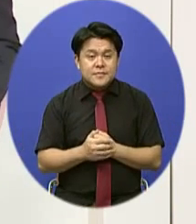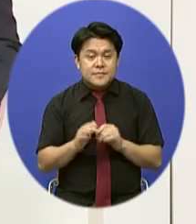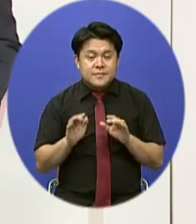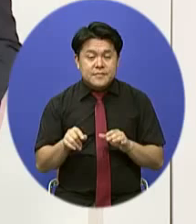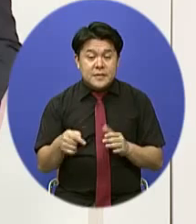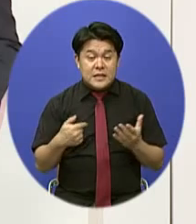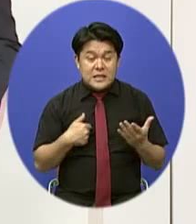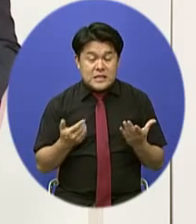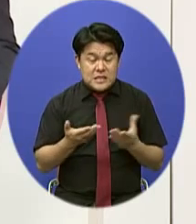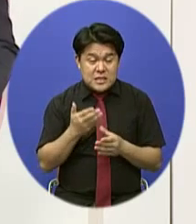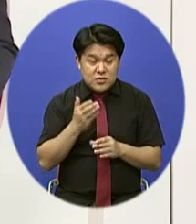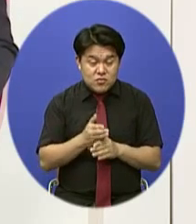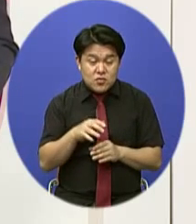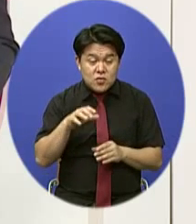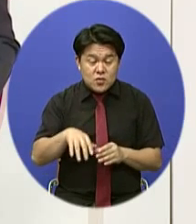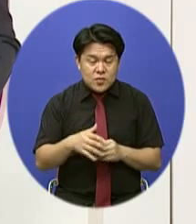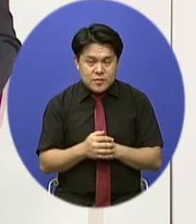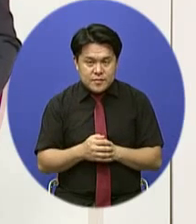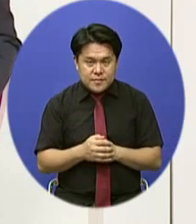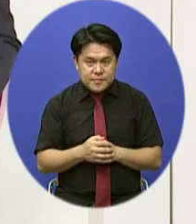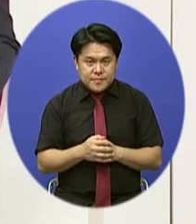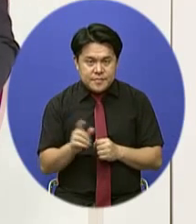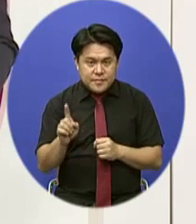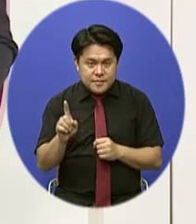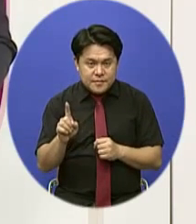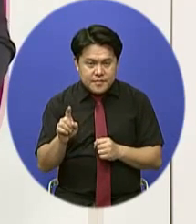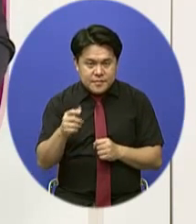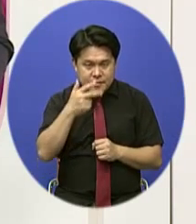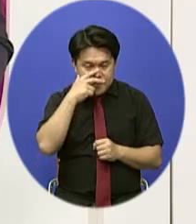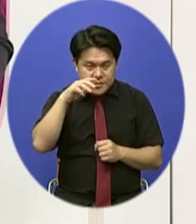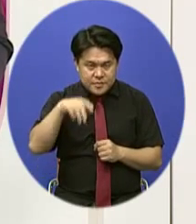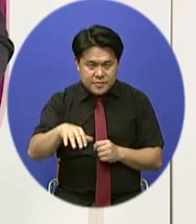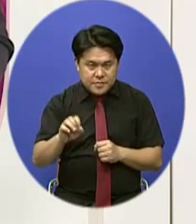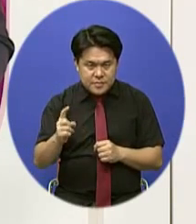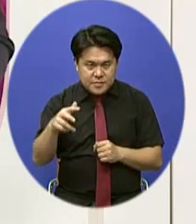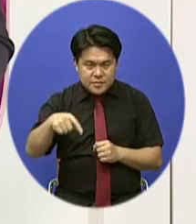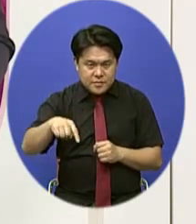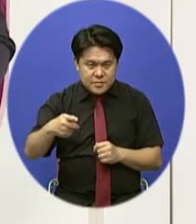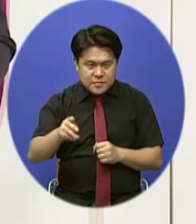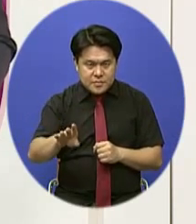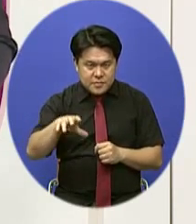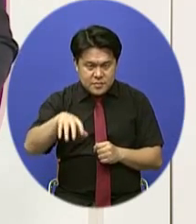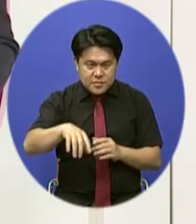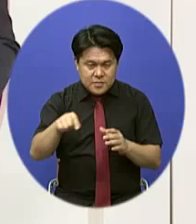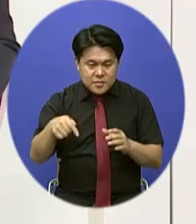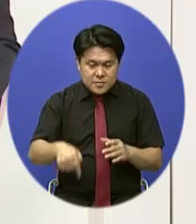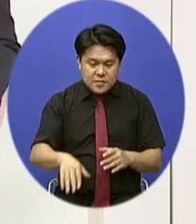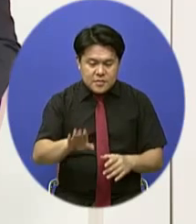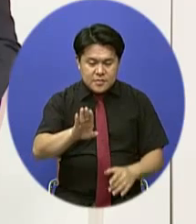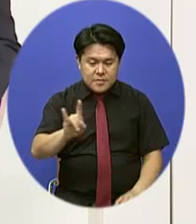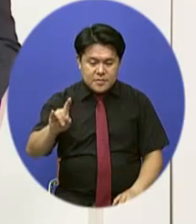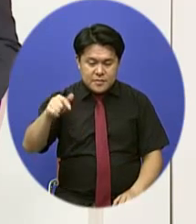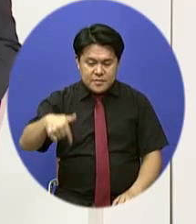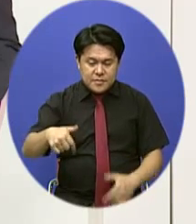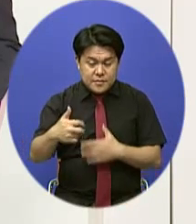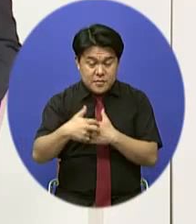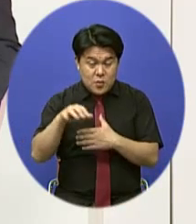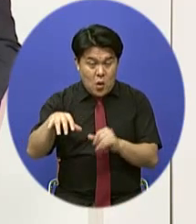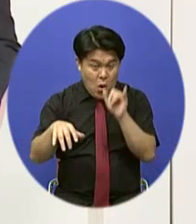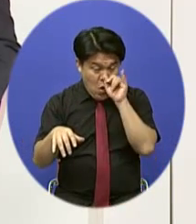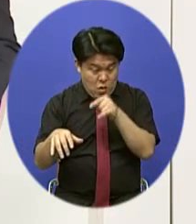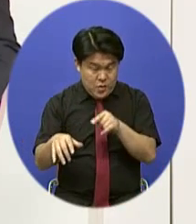있는 것은 네. 네. 평택시 안중읍에 있는 백병원이라고 있습니다. 아, 백병원 크죠? 예, 예. 아.